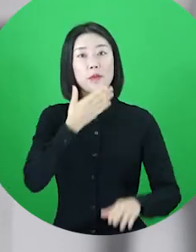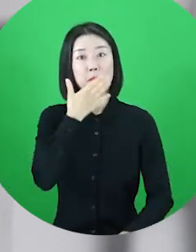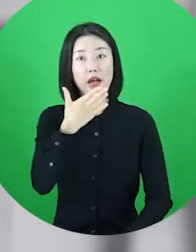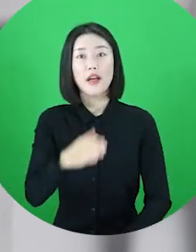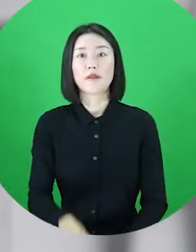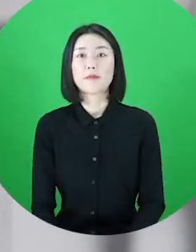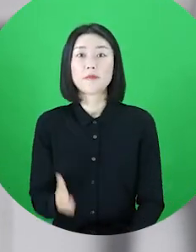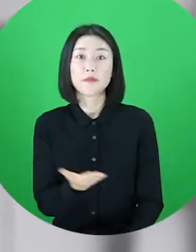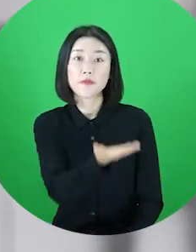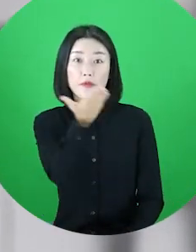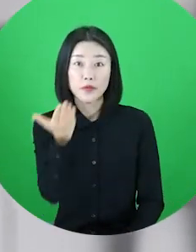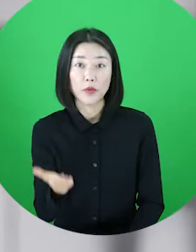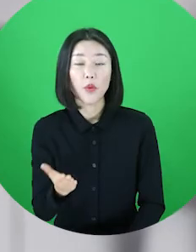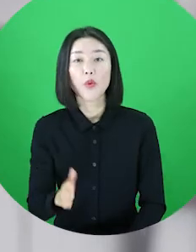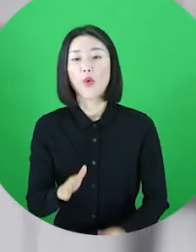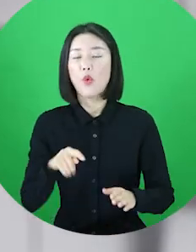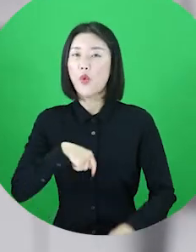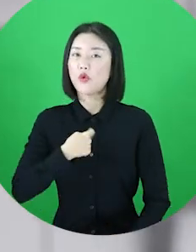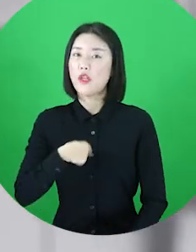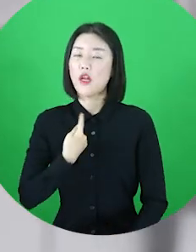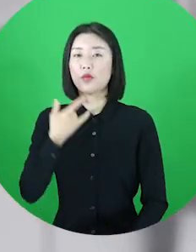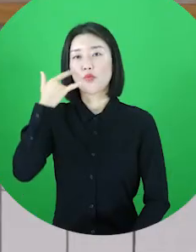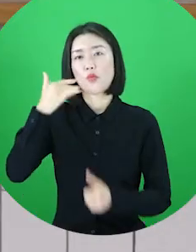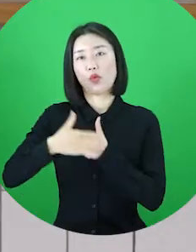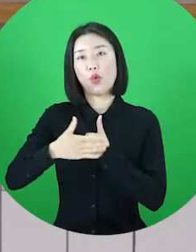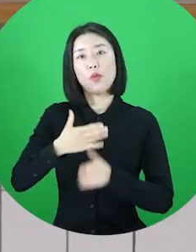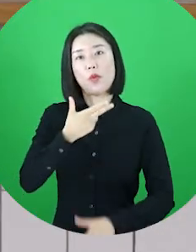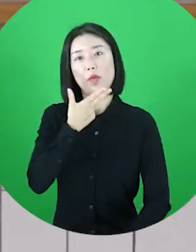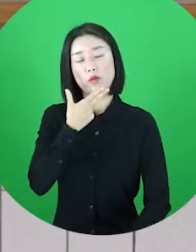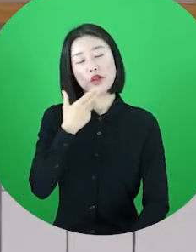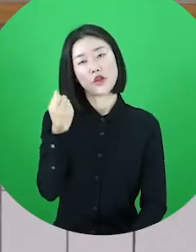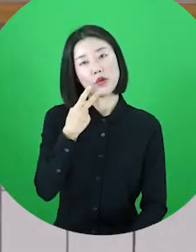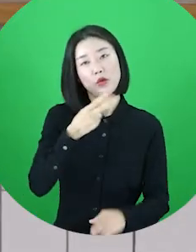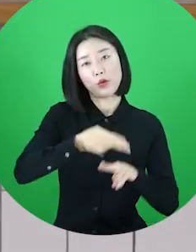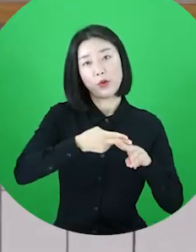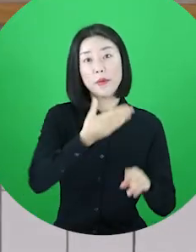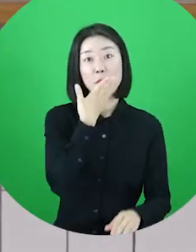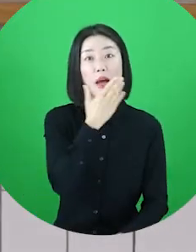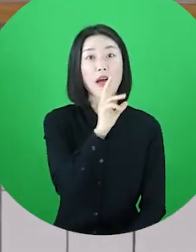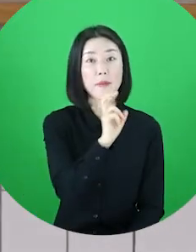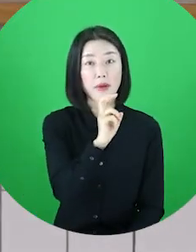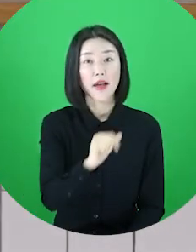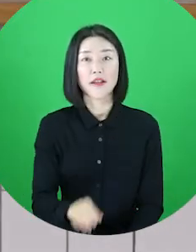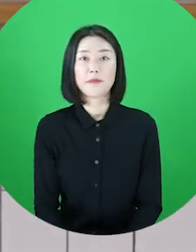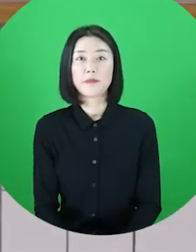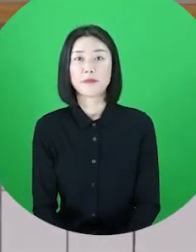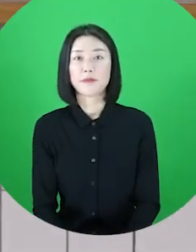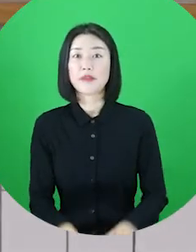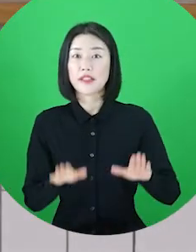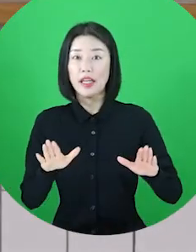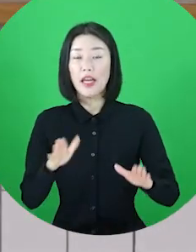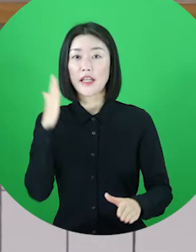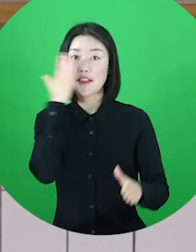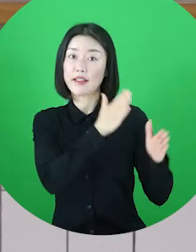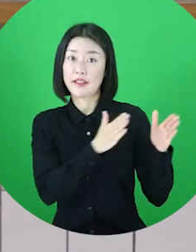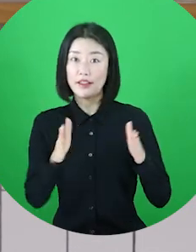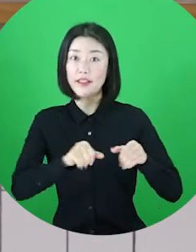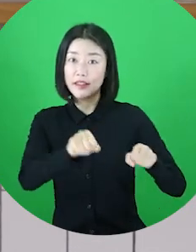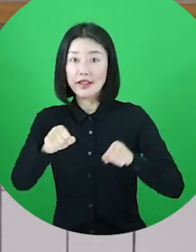친구들이 혼자서도 자주 해 먹을 수 있을 거예요. 자, 그럼 이제 주변 정리를 해볼까요? 네.